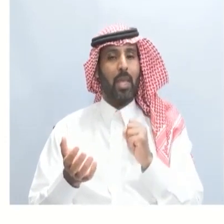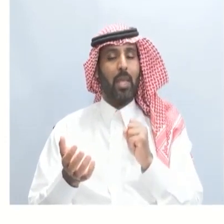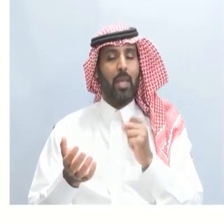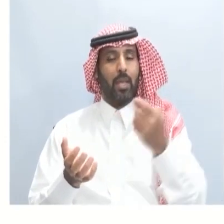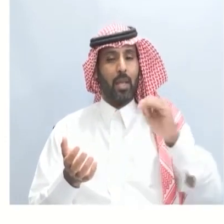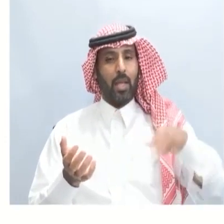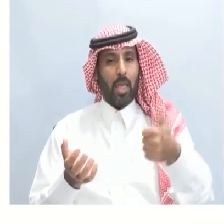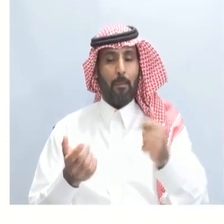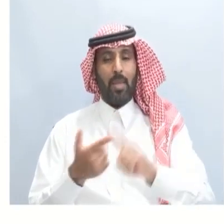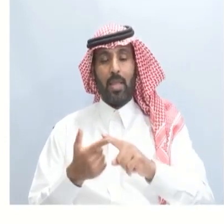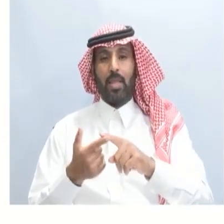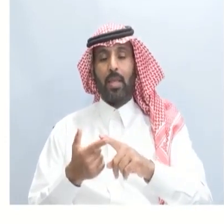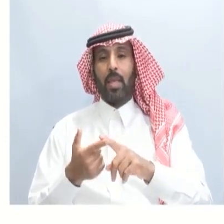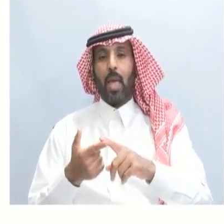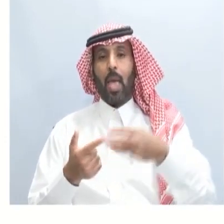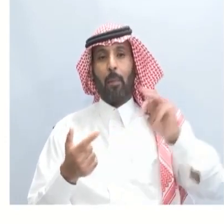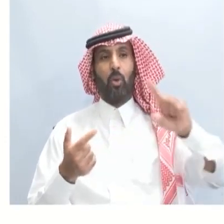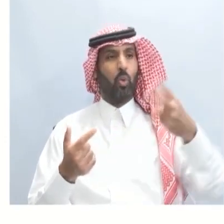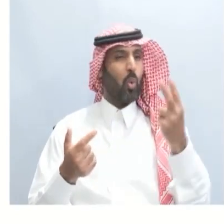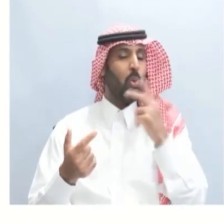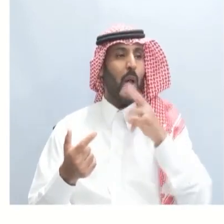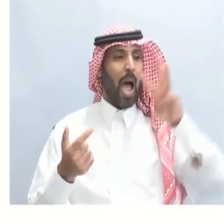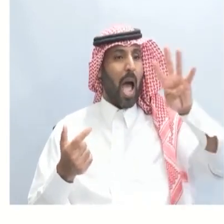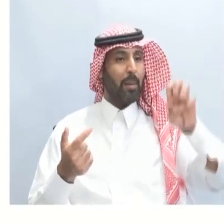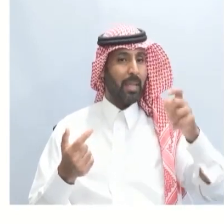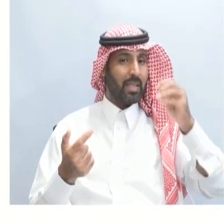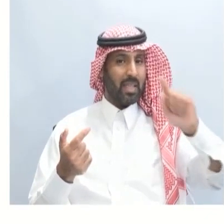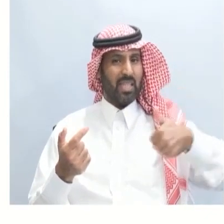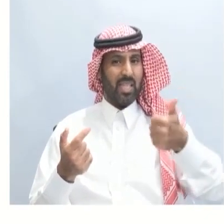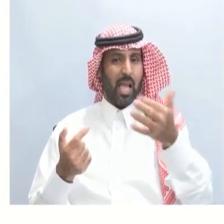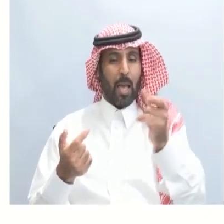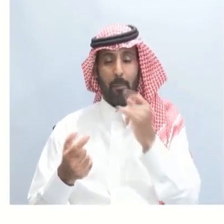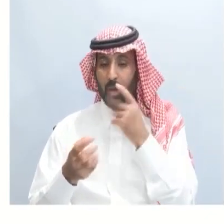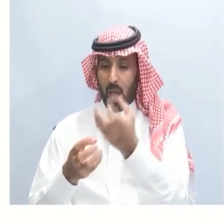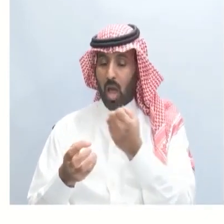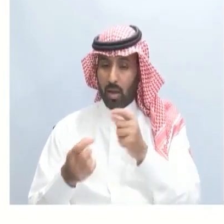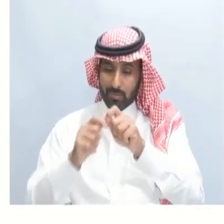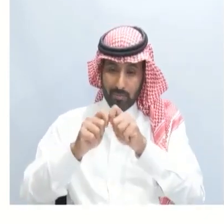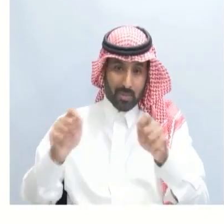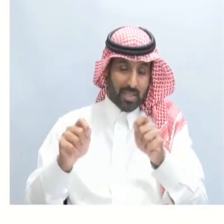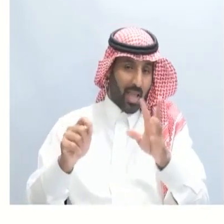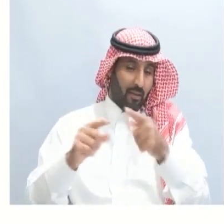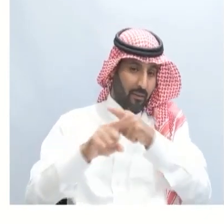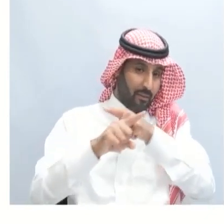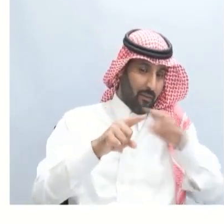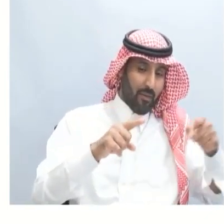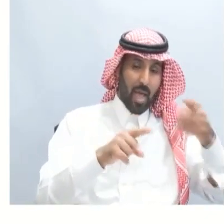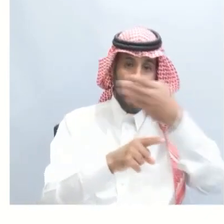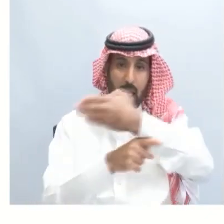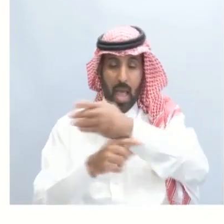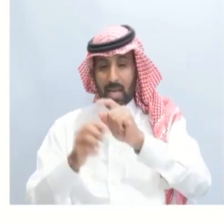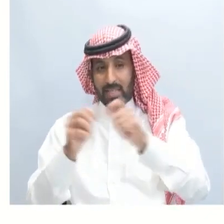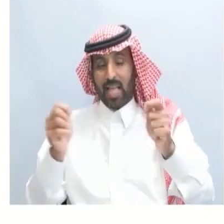واخذت ام 2 40 غرام كانت المسافه او حصلت على الاتزان عندما كان البعد